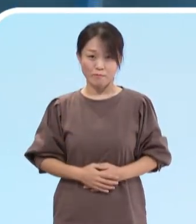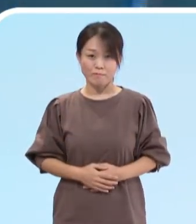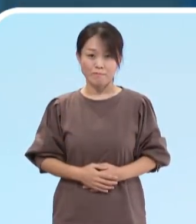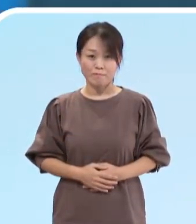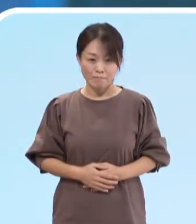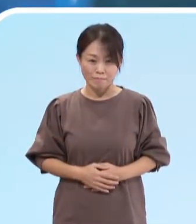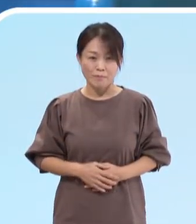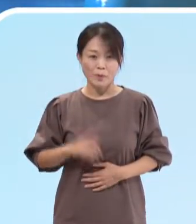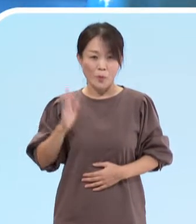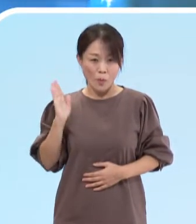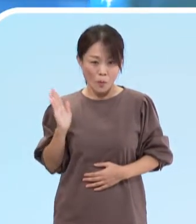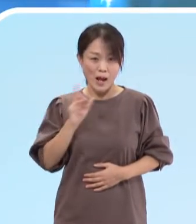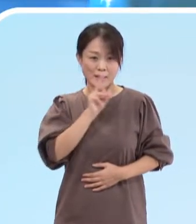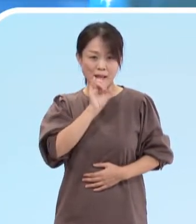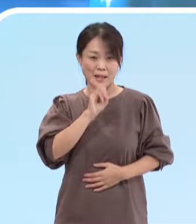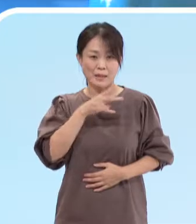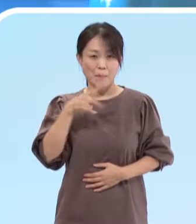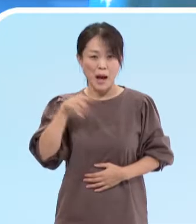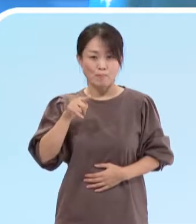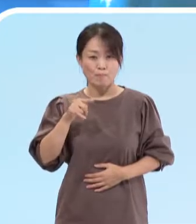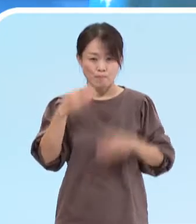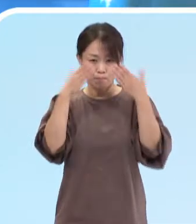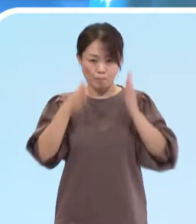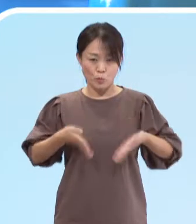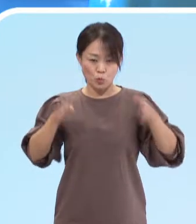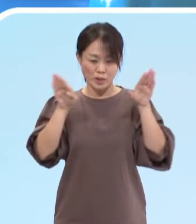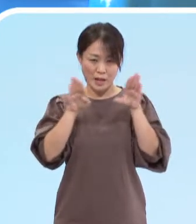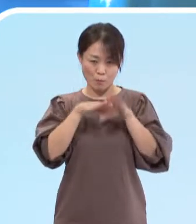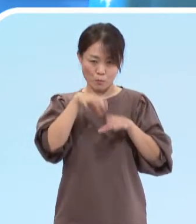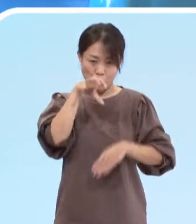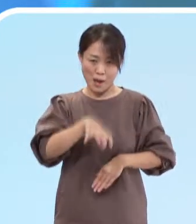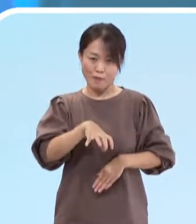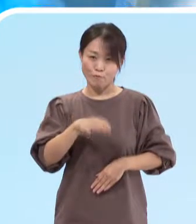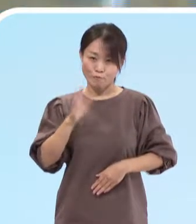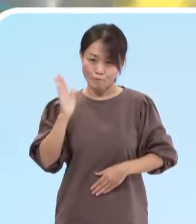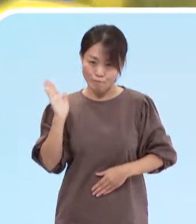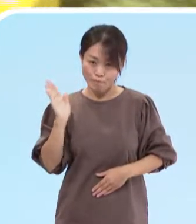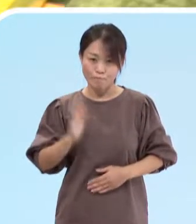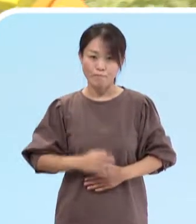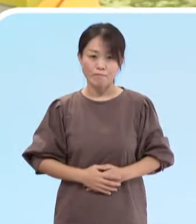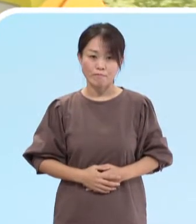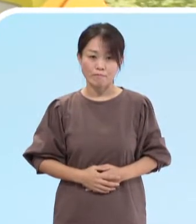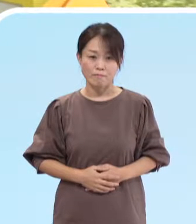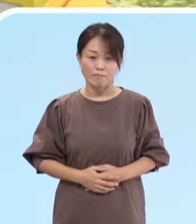まで。 こちらはセイバンのミュージアムと直営店があるセイバンミュージアムパークです。